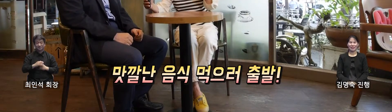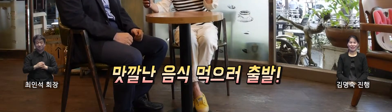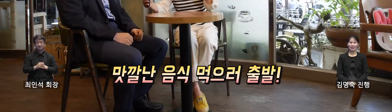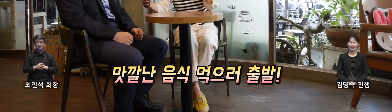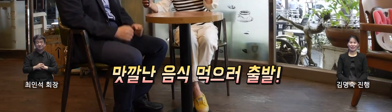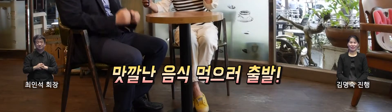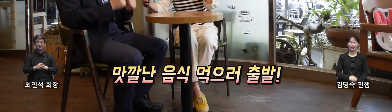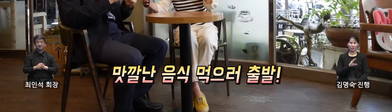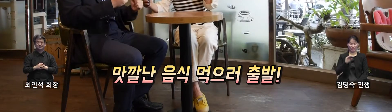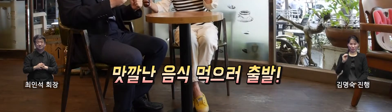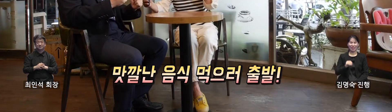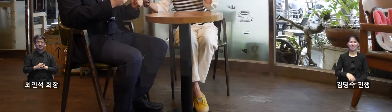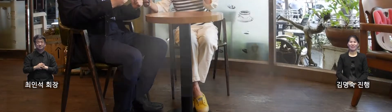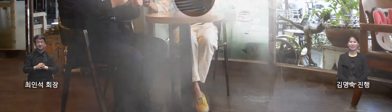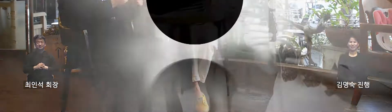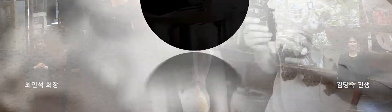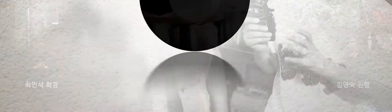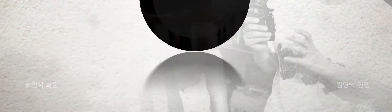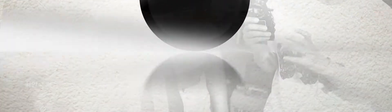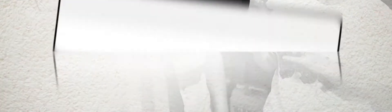출발! 출발!